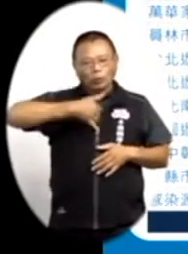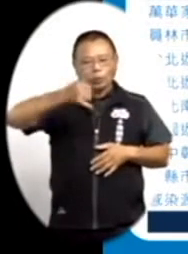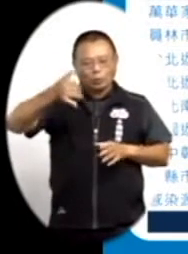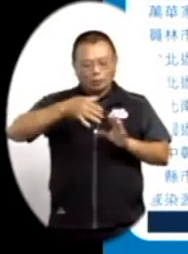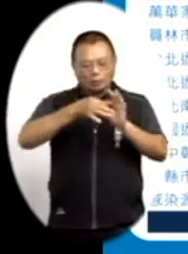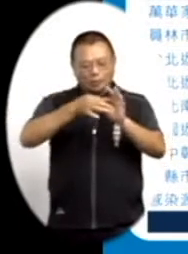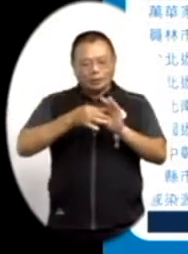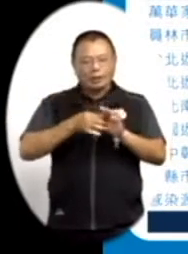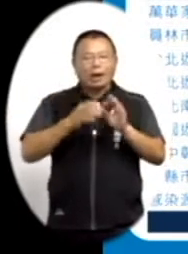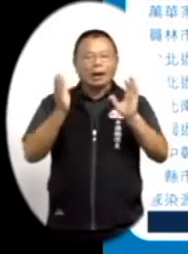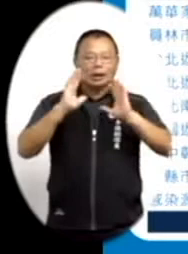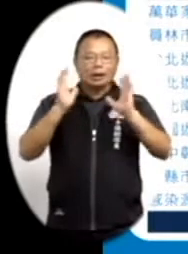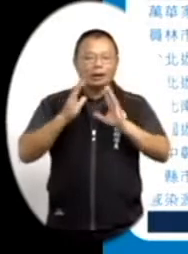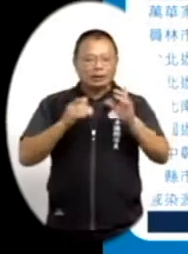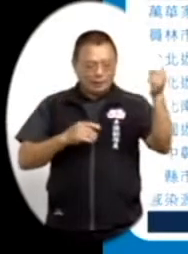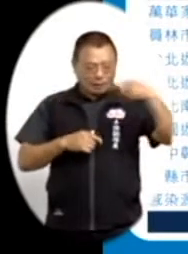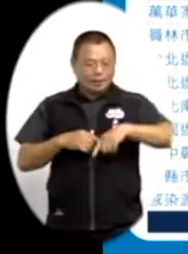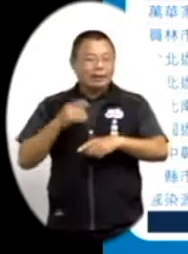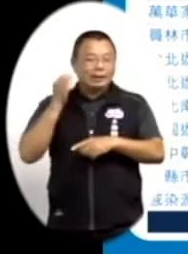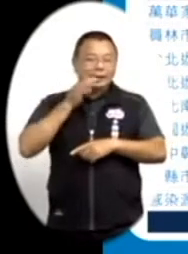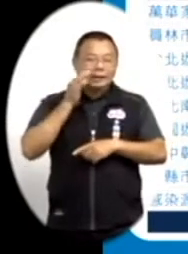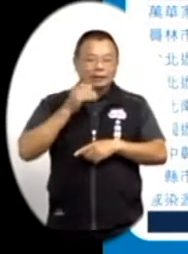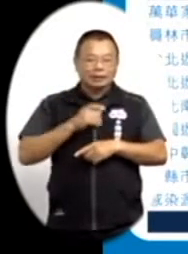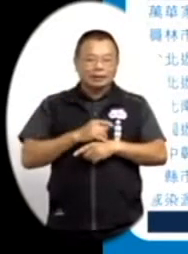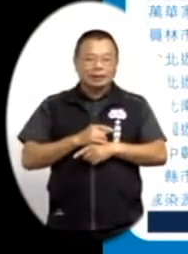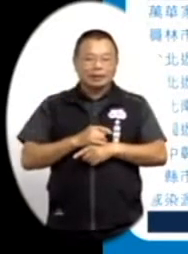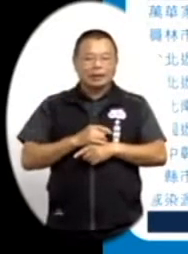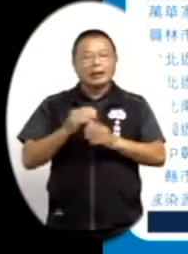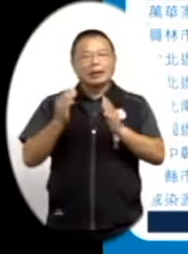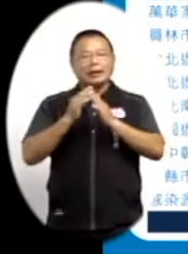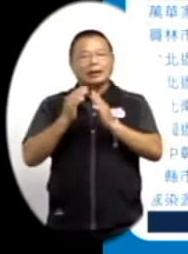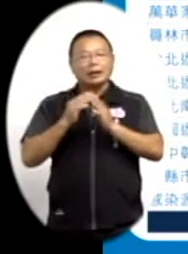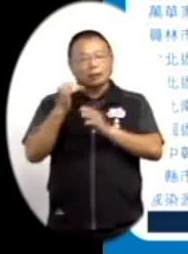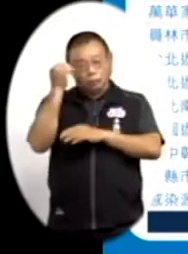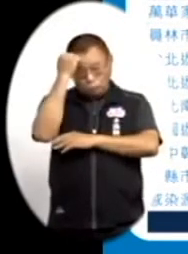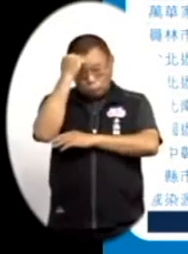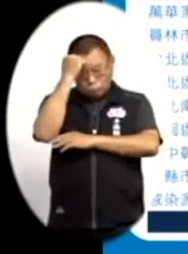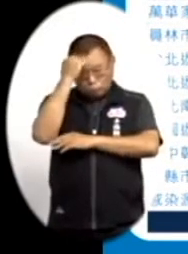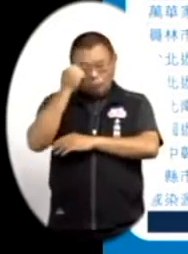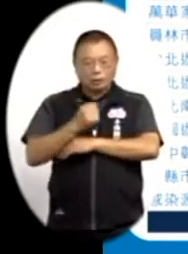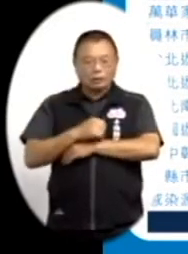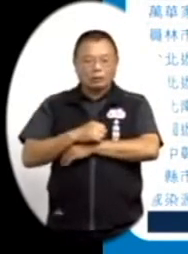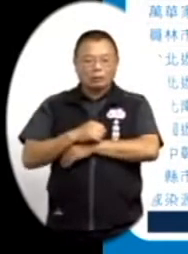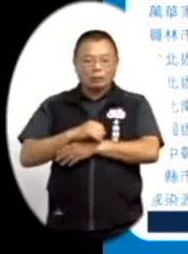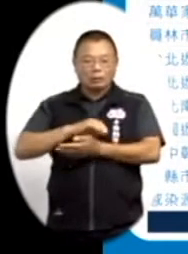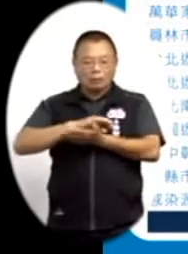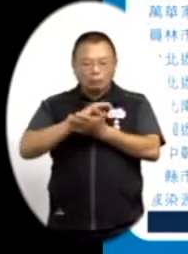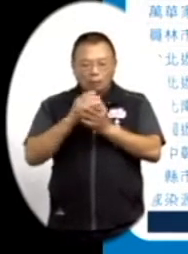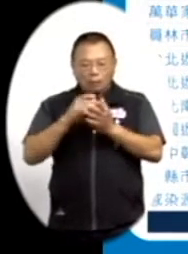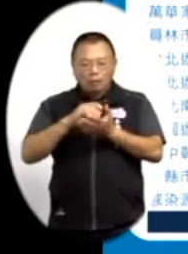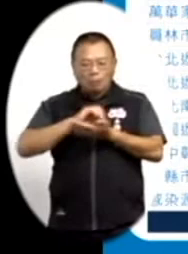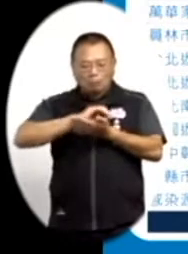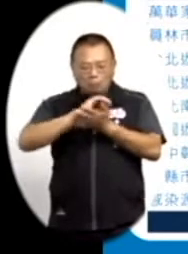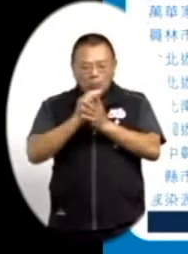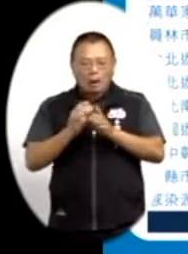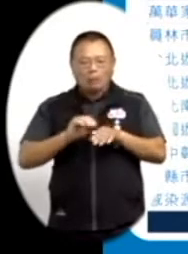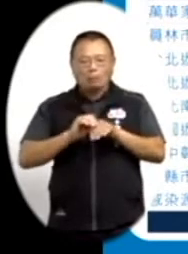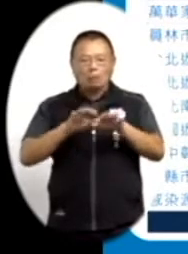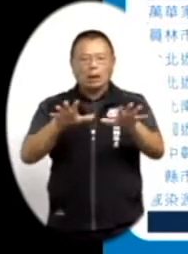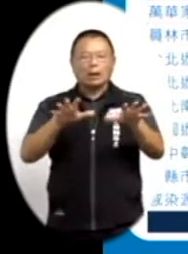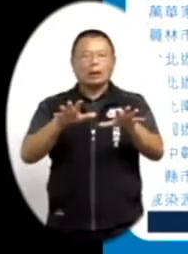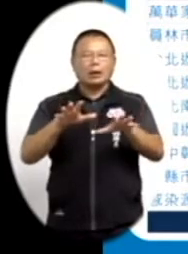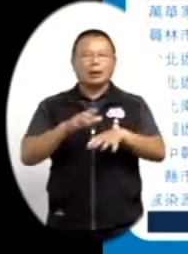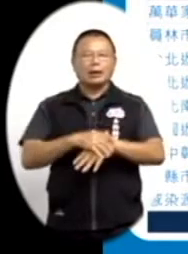那台中的一个小朋友来我们彰化这边小朋友家里面住，那就产生了这样的一个家庭群